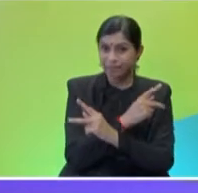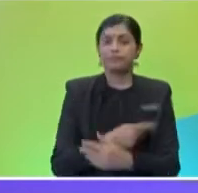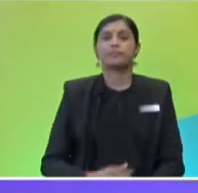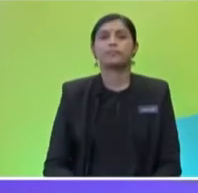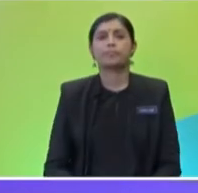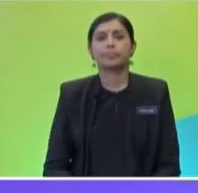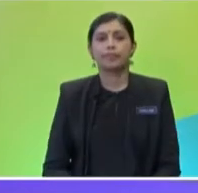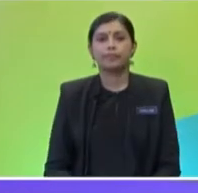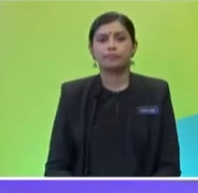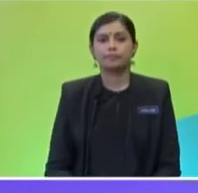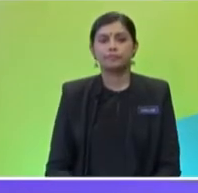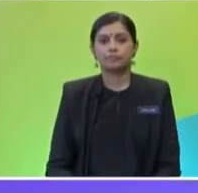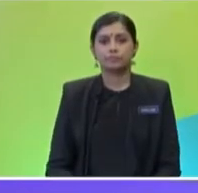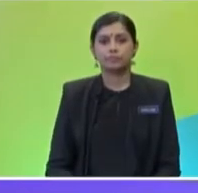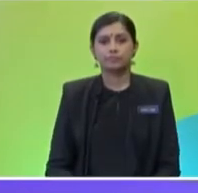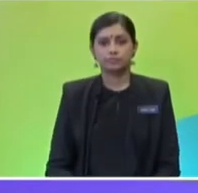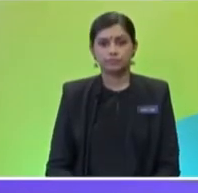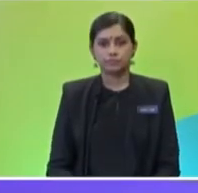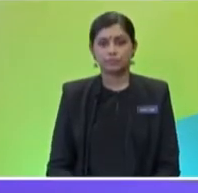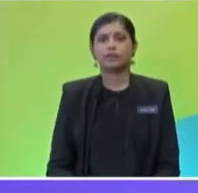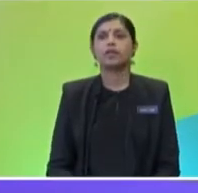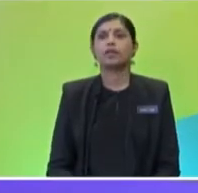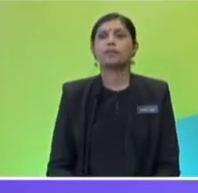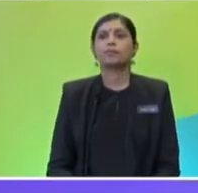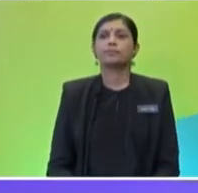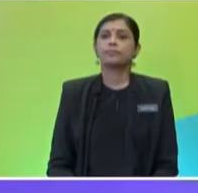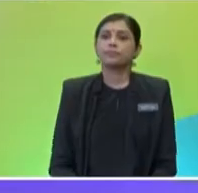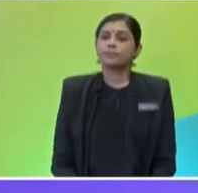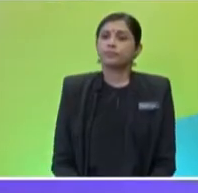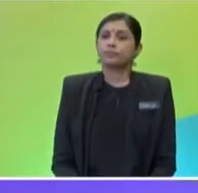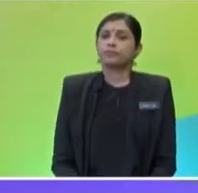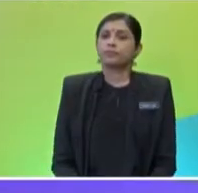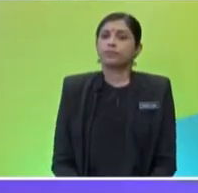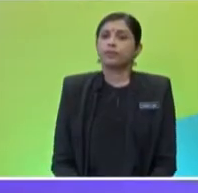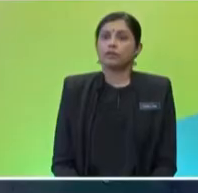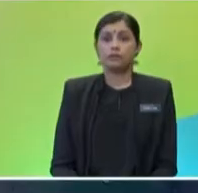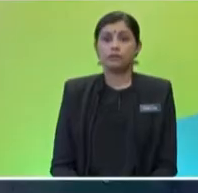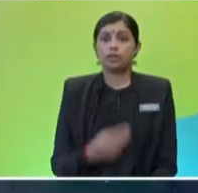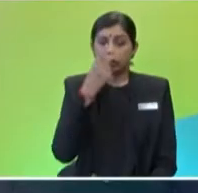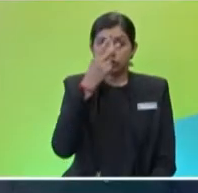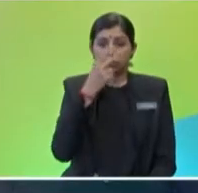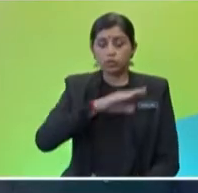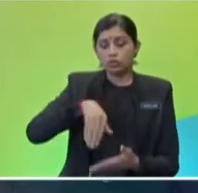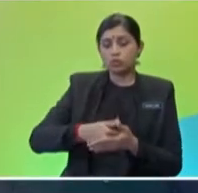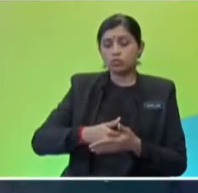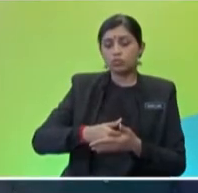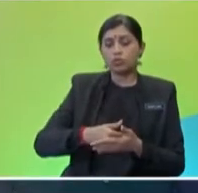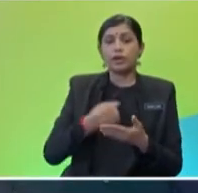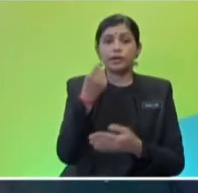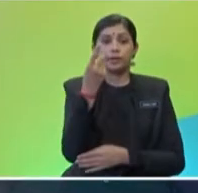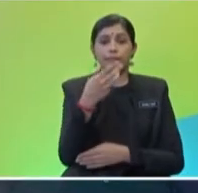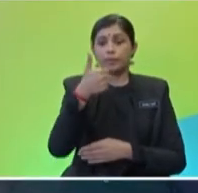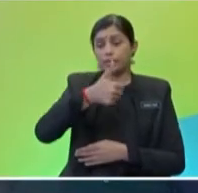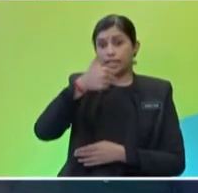dengan pentaksiran keseluruhan adik-adik saya? Nampak dekat situ banyak thumbs up untuk